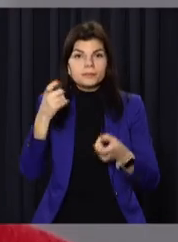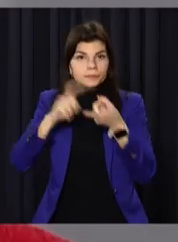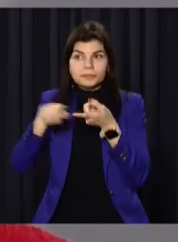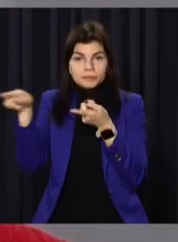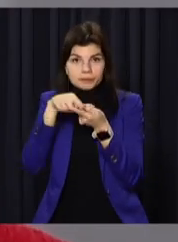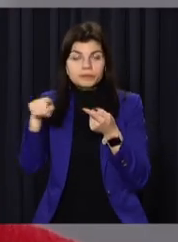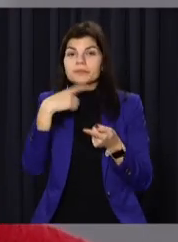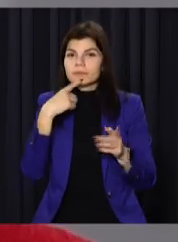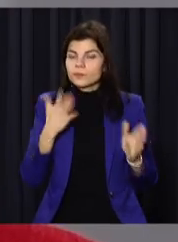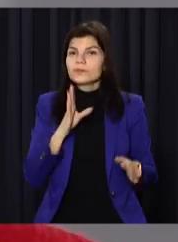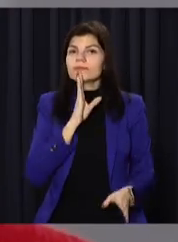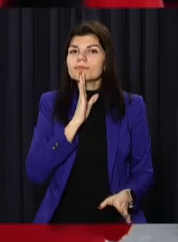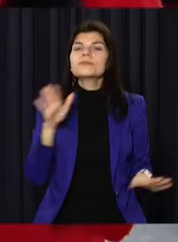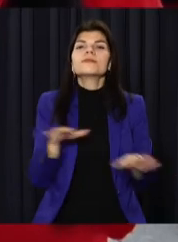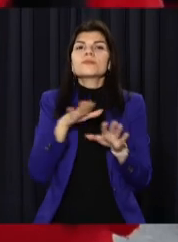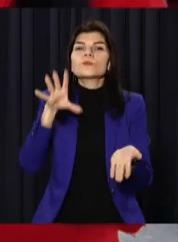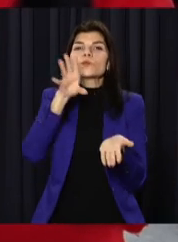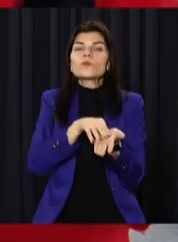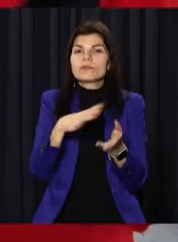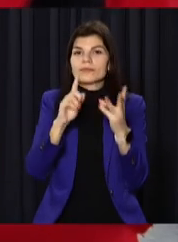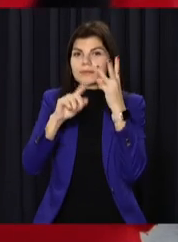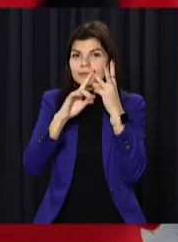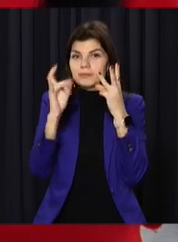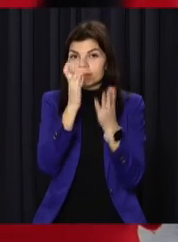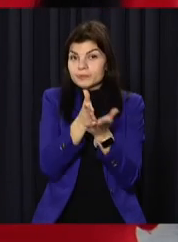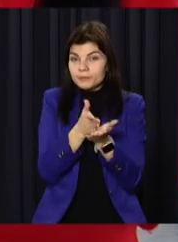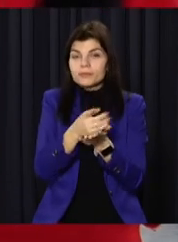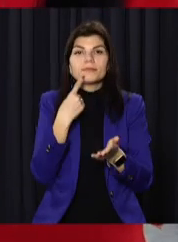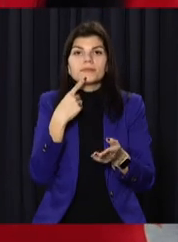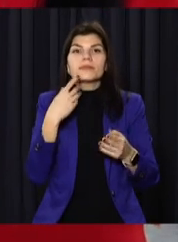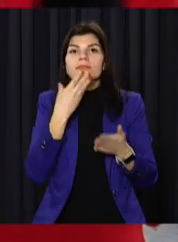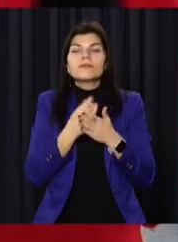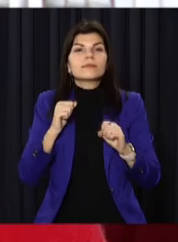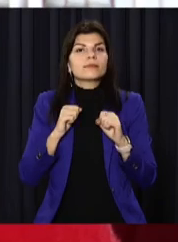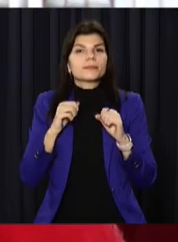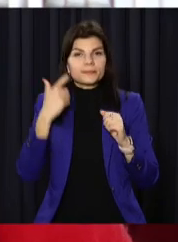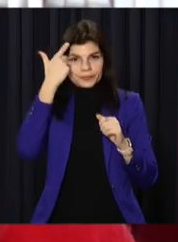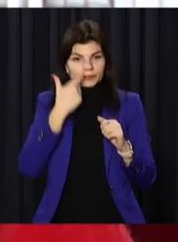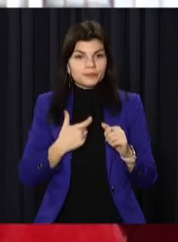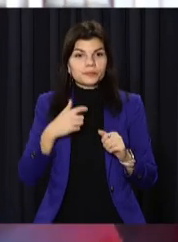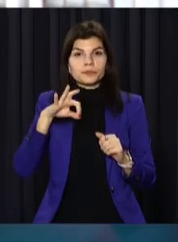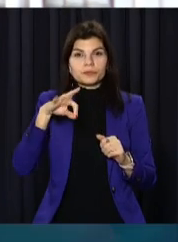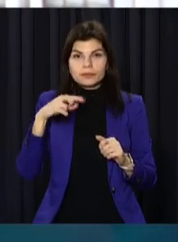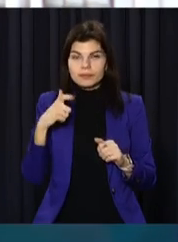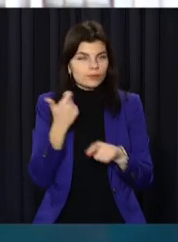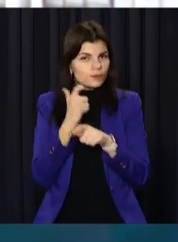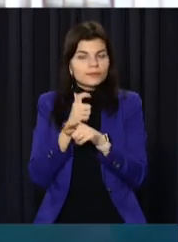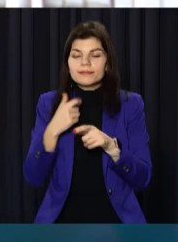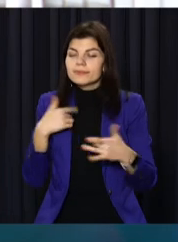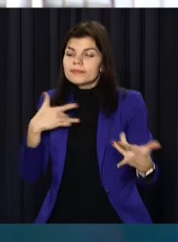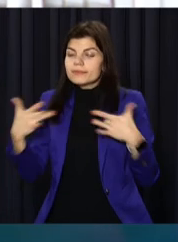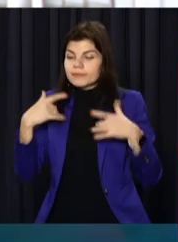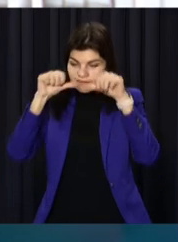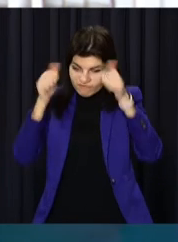ділиться, гратиме Ольгу вже втретє. Проте щоразу відкриває нові грані своєї героїні. Я дуже люблю Ольгу, вона дуже така для